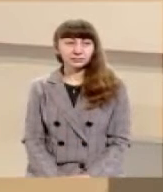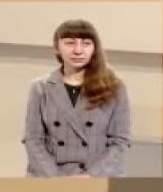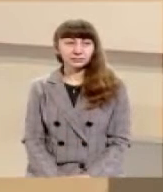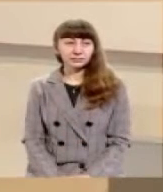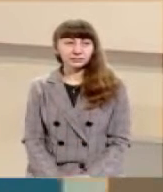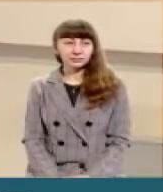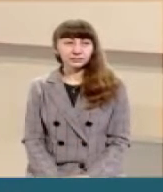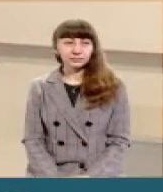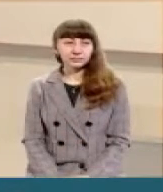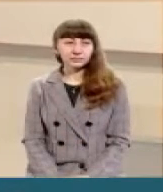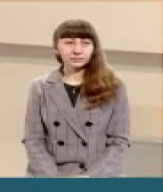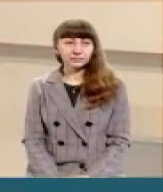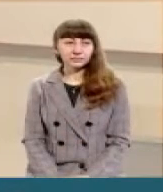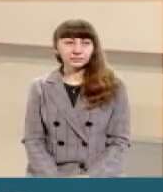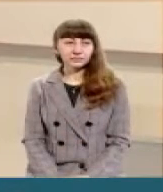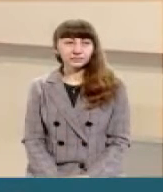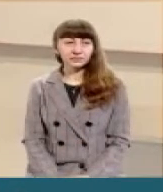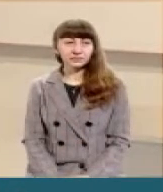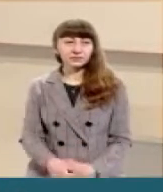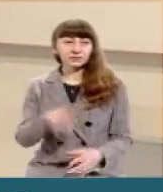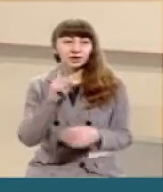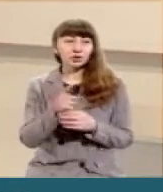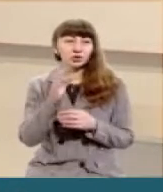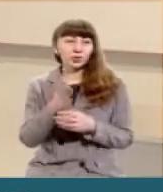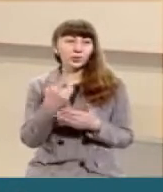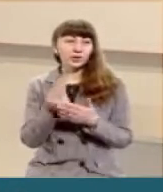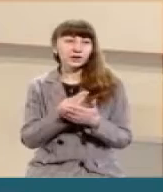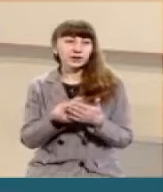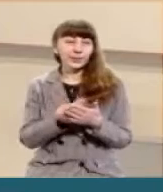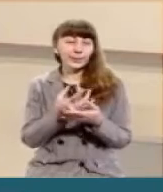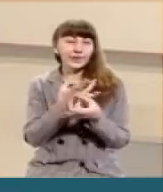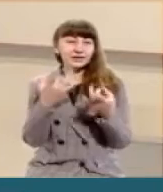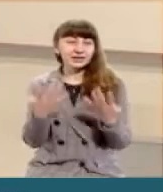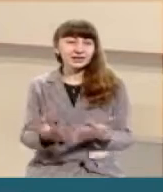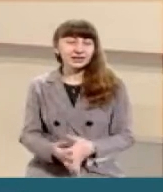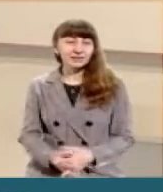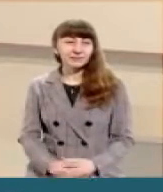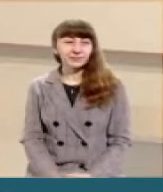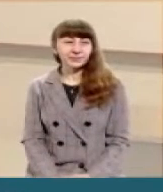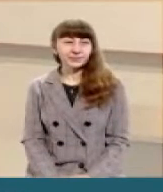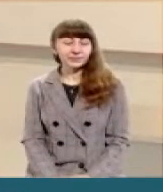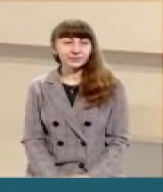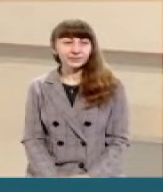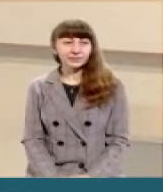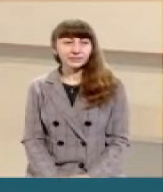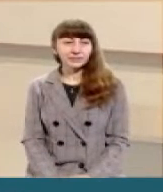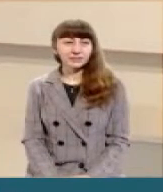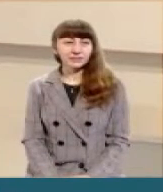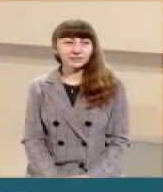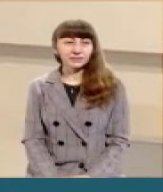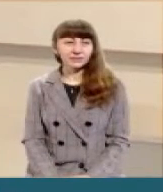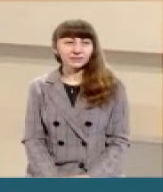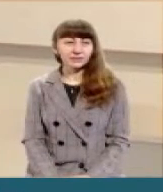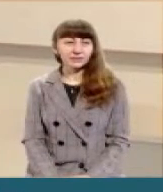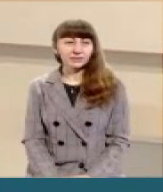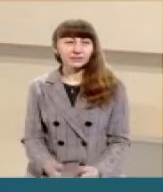вещах поданы, вот, и они должны быть действительно графически простые, очень ненавязчивые. Вот